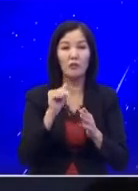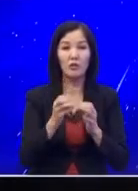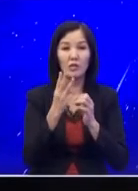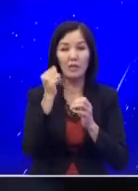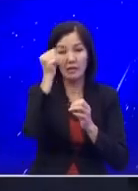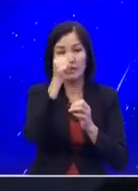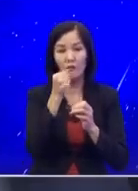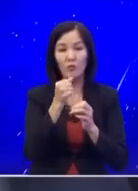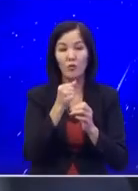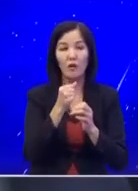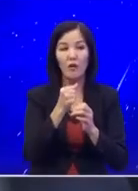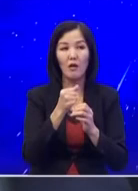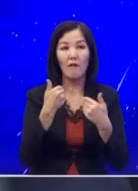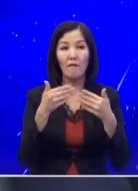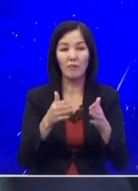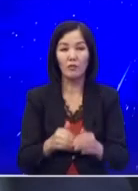года выпуска.